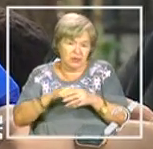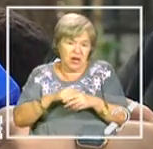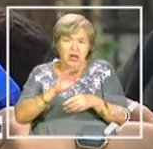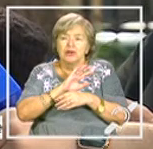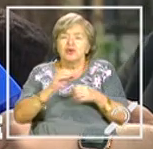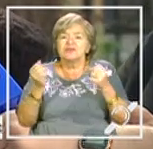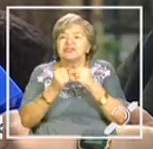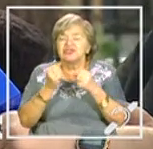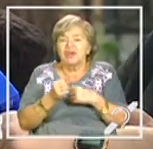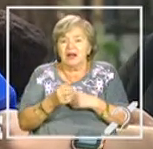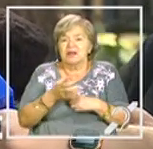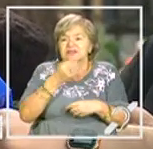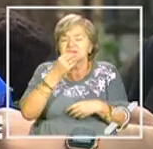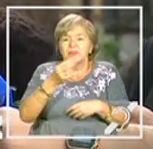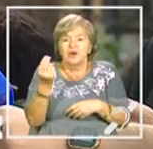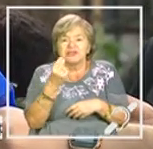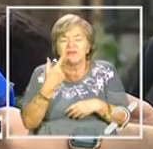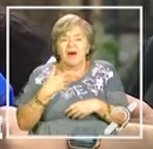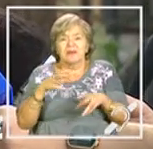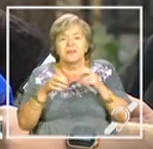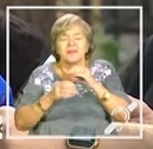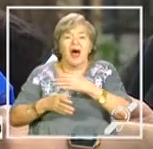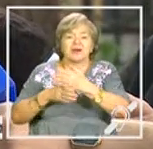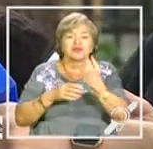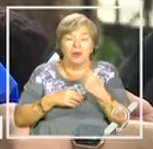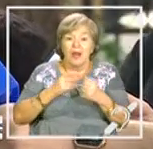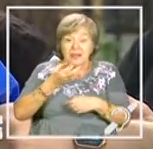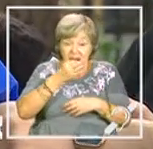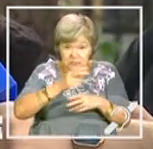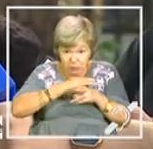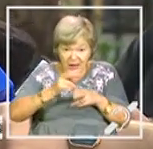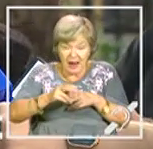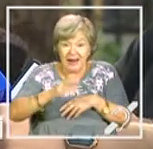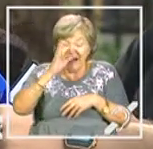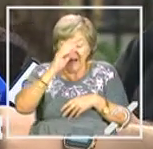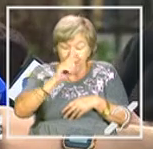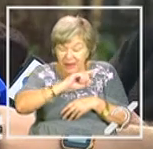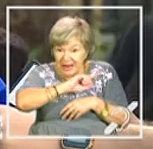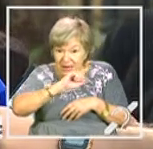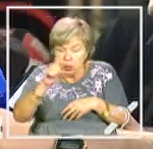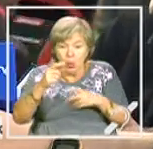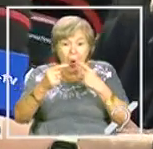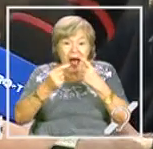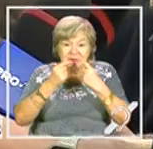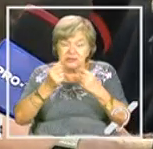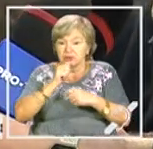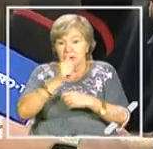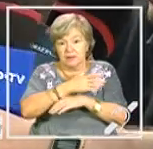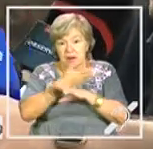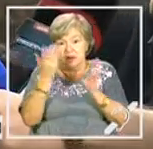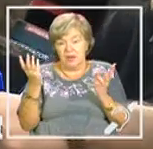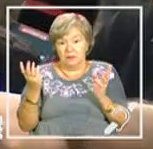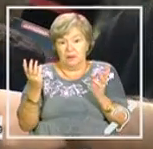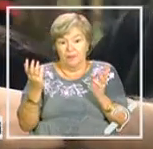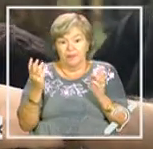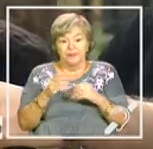să poziționeze. Ce vă pot spune cu certitudine, în aprilie n-a fost nicio discuție. Miercuri, dacă a fost o, cu Nicolae dacă